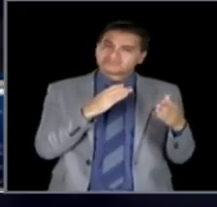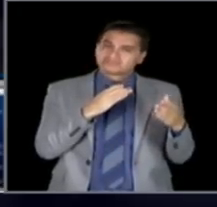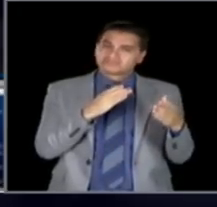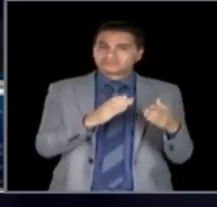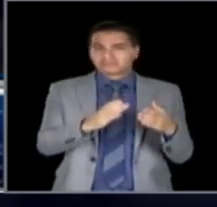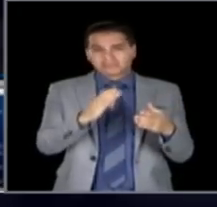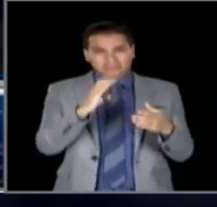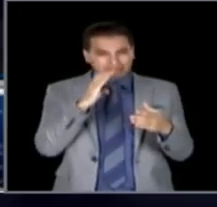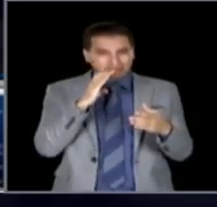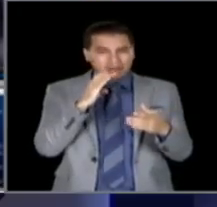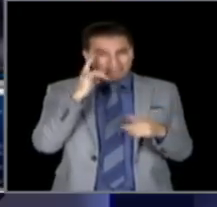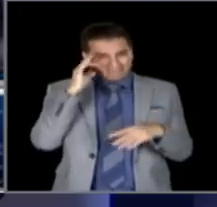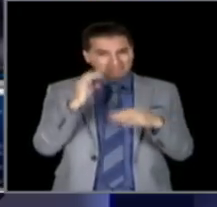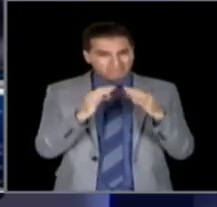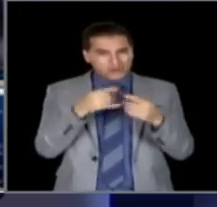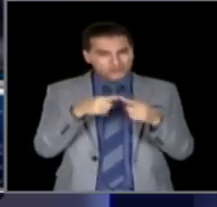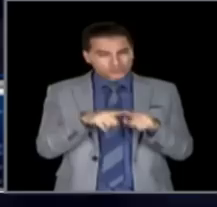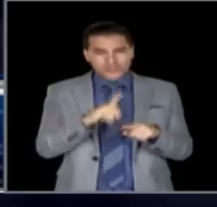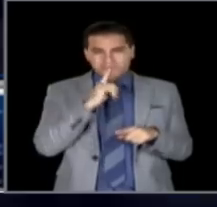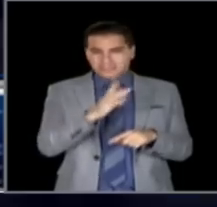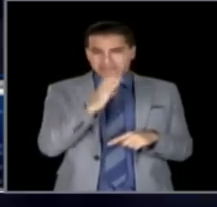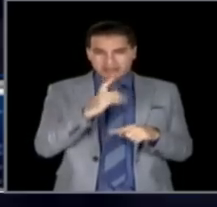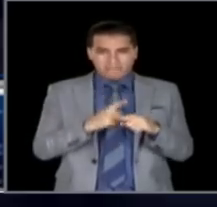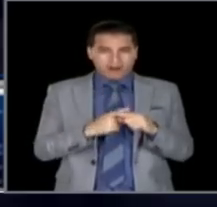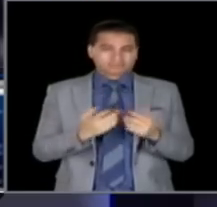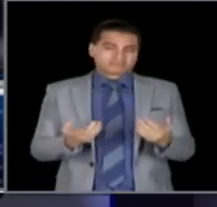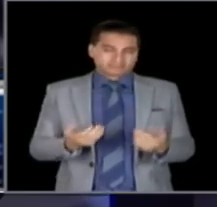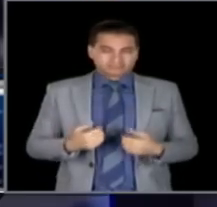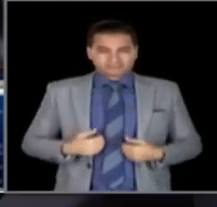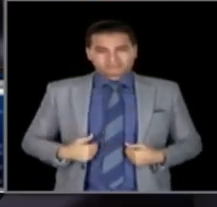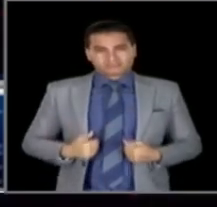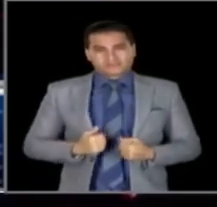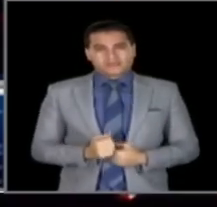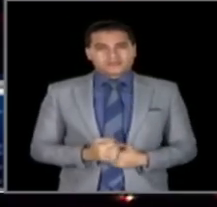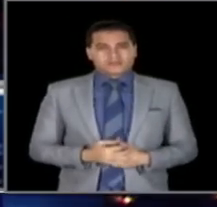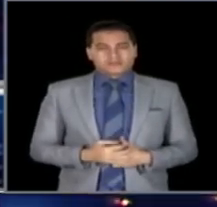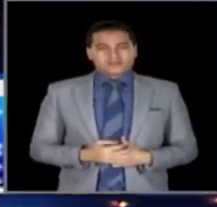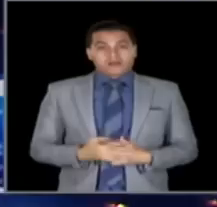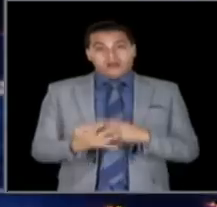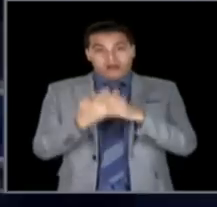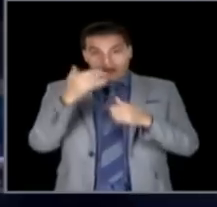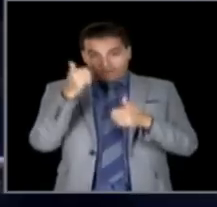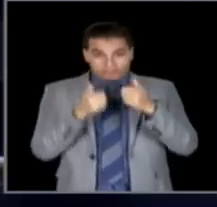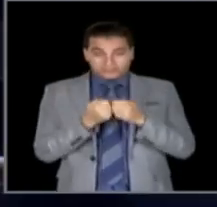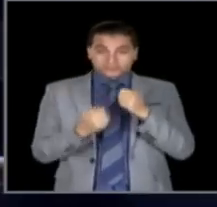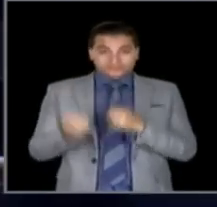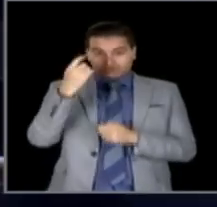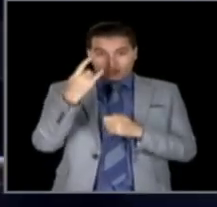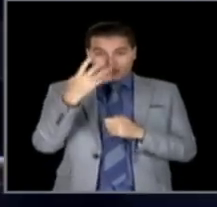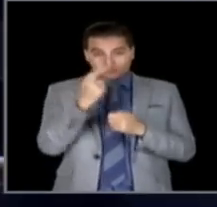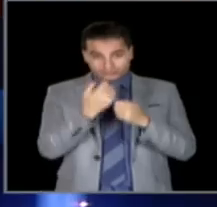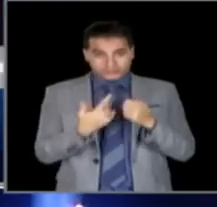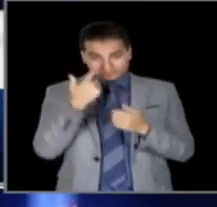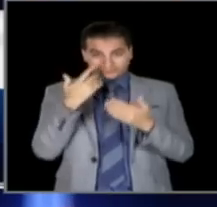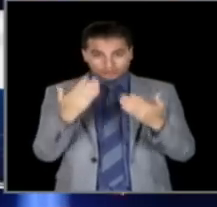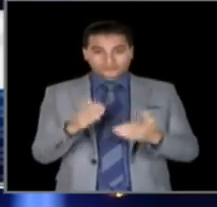أستراليا فكرتي، ولكن إجابة خاطئة. أربع اختيارات بزائد